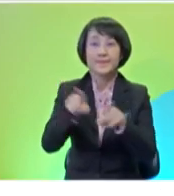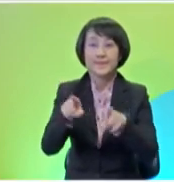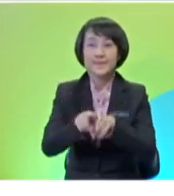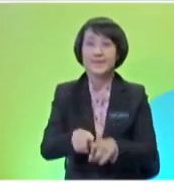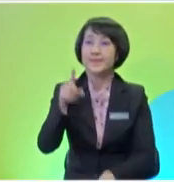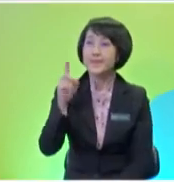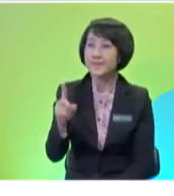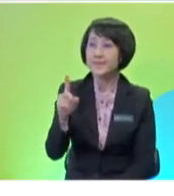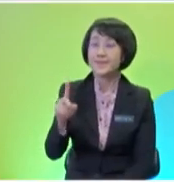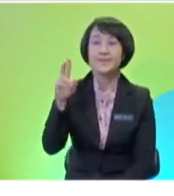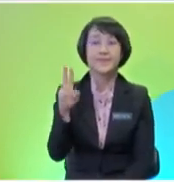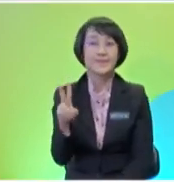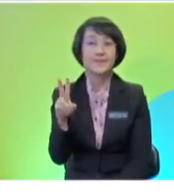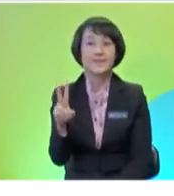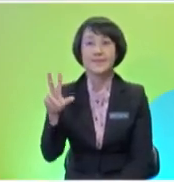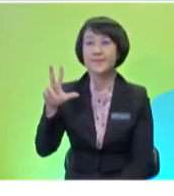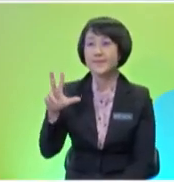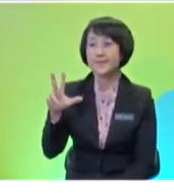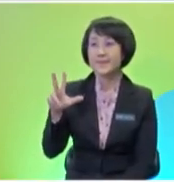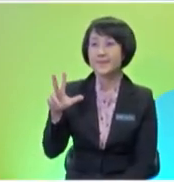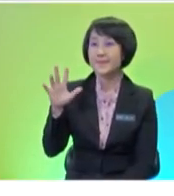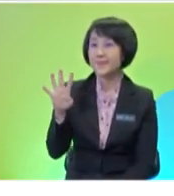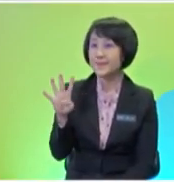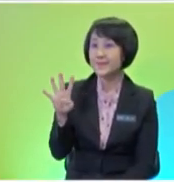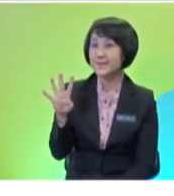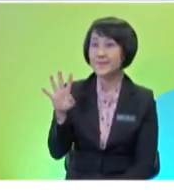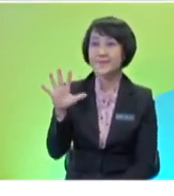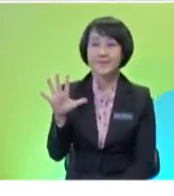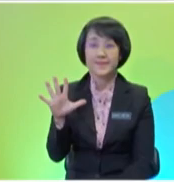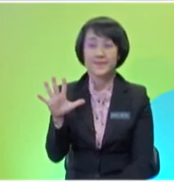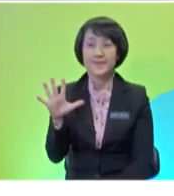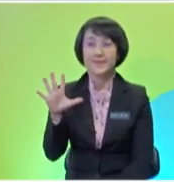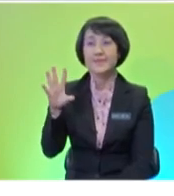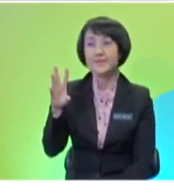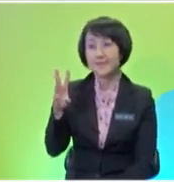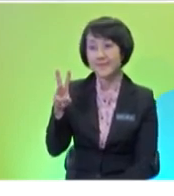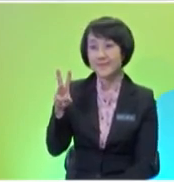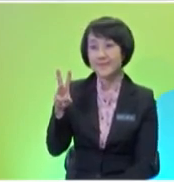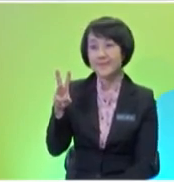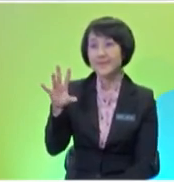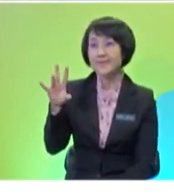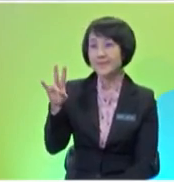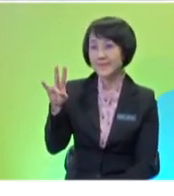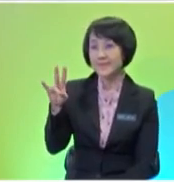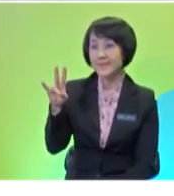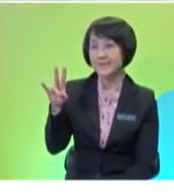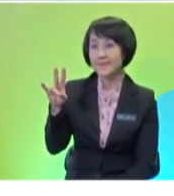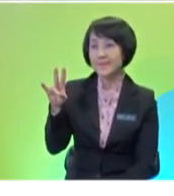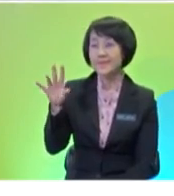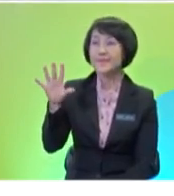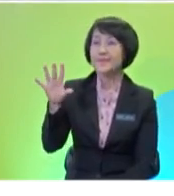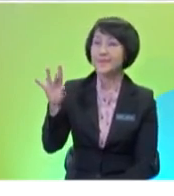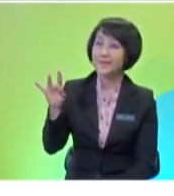1 2 3 4 5 6 7